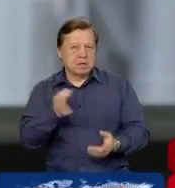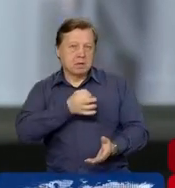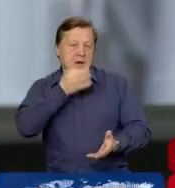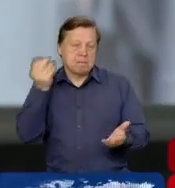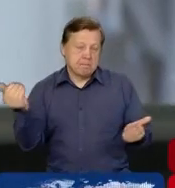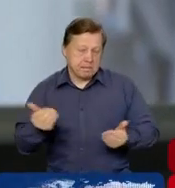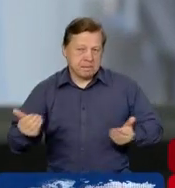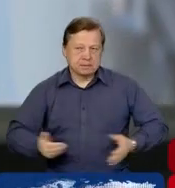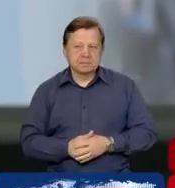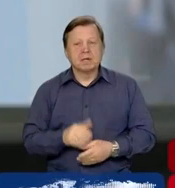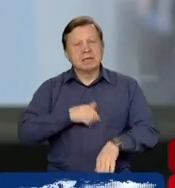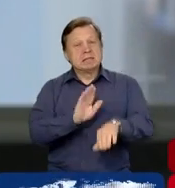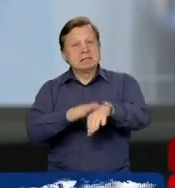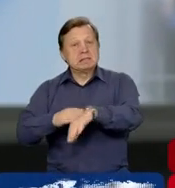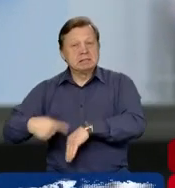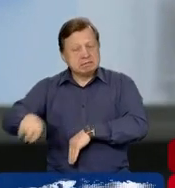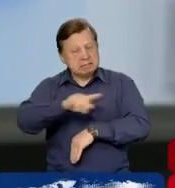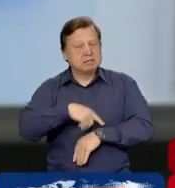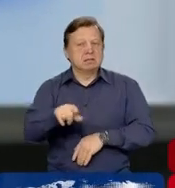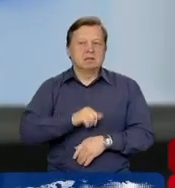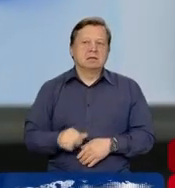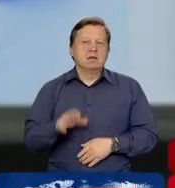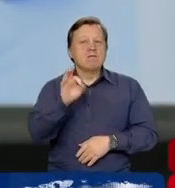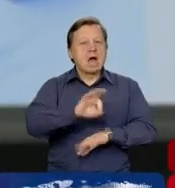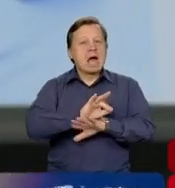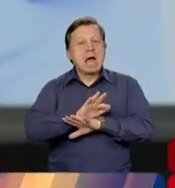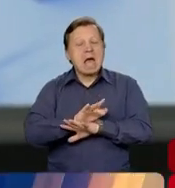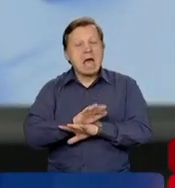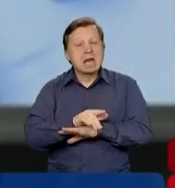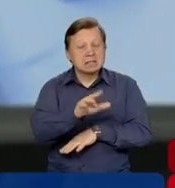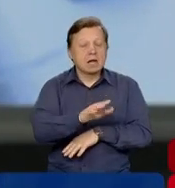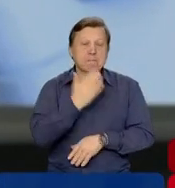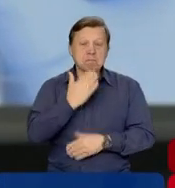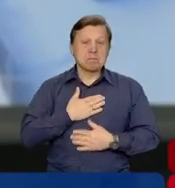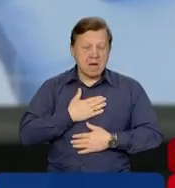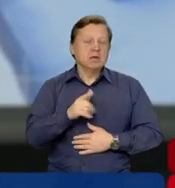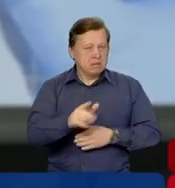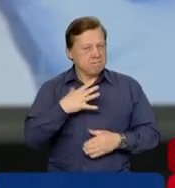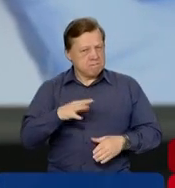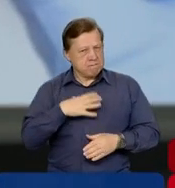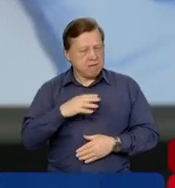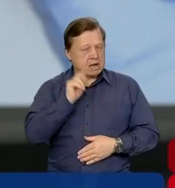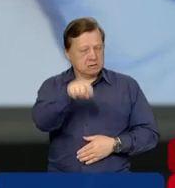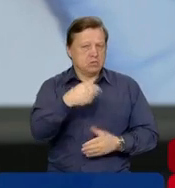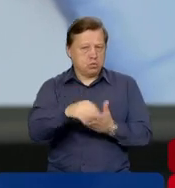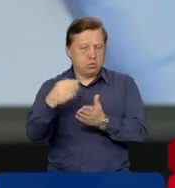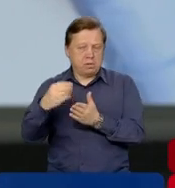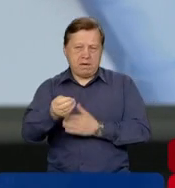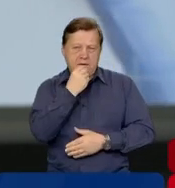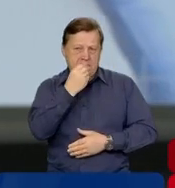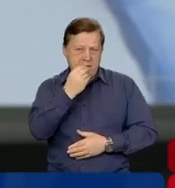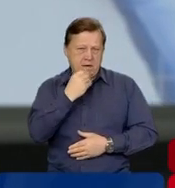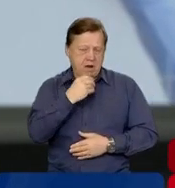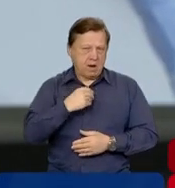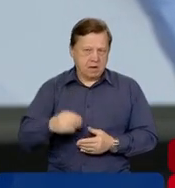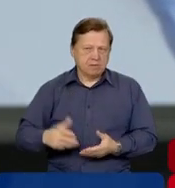momencie zdecydowanie zachęcamy także do tego, żeby korzystać ze swoich ulubionych restauracji. Szanowni państwo, te możliwości korzystania z posiłków na dowóz to często także